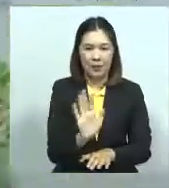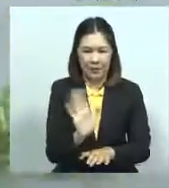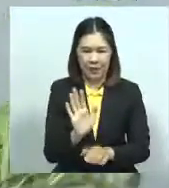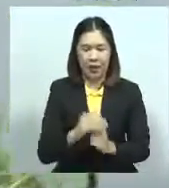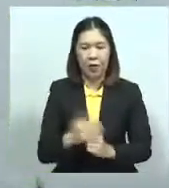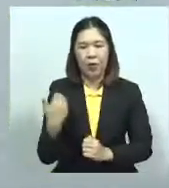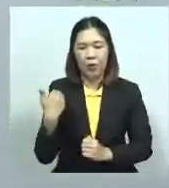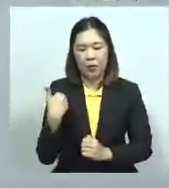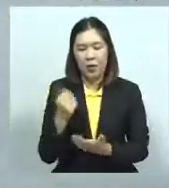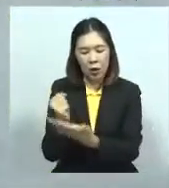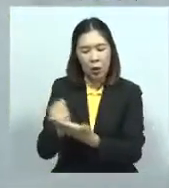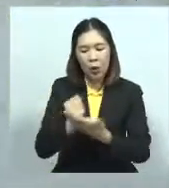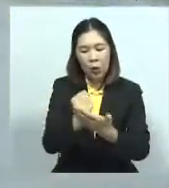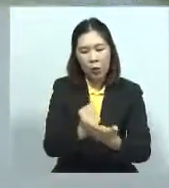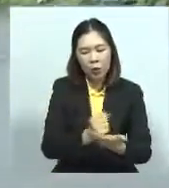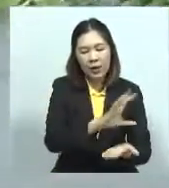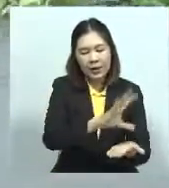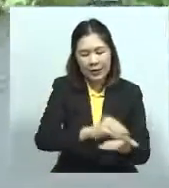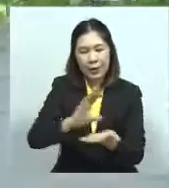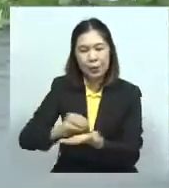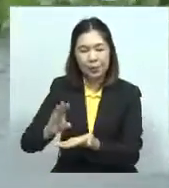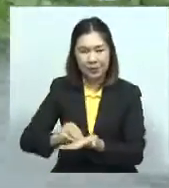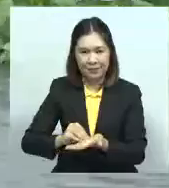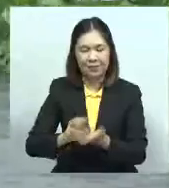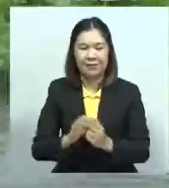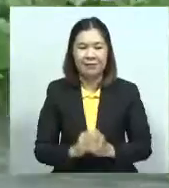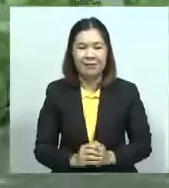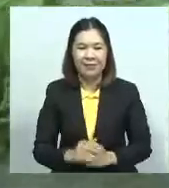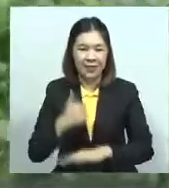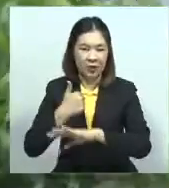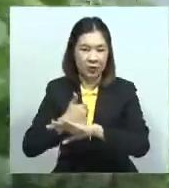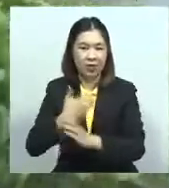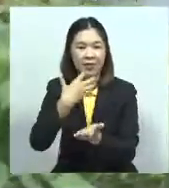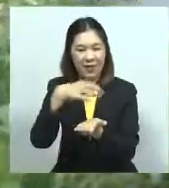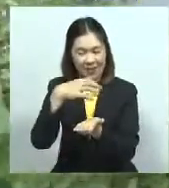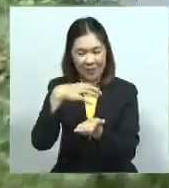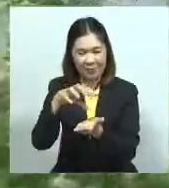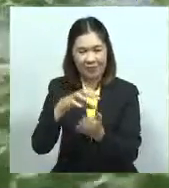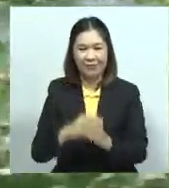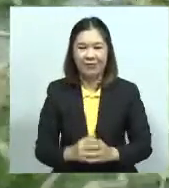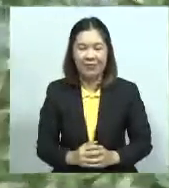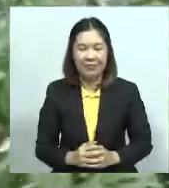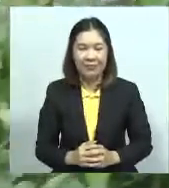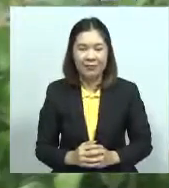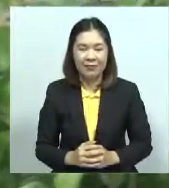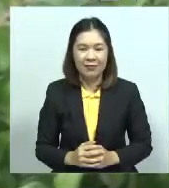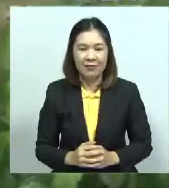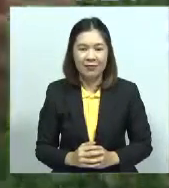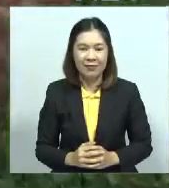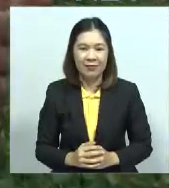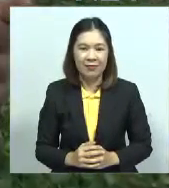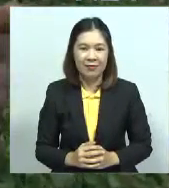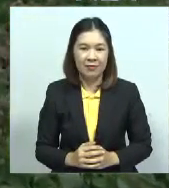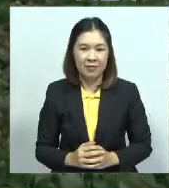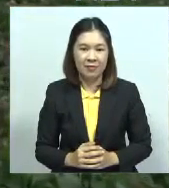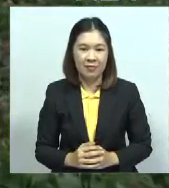แบ่งพื้นที่กันช่วยกันจัดเก็บค่ะเดี๋ยวฟังประเด็นนี้เพิ่มเติมจากทางผู้ว่าราชการจังหวัดสมุทรสาครค่ะ ตรงจุด